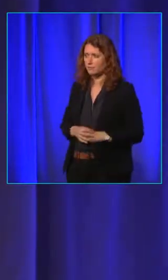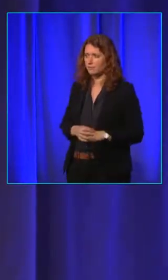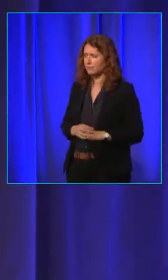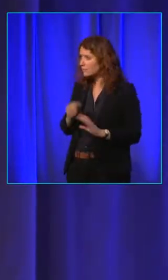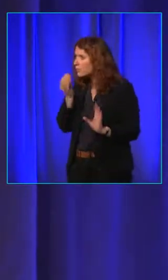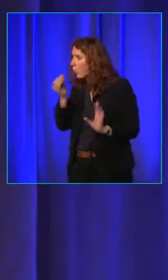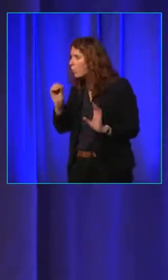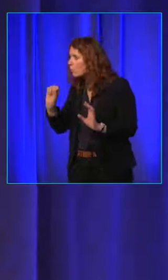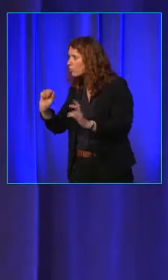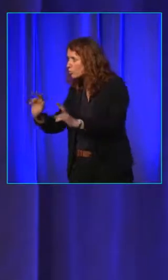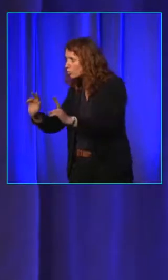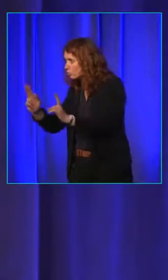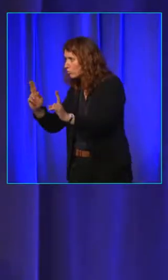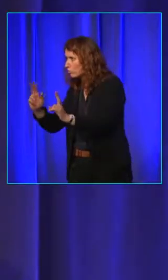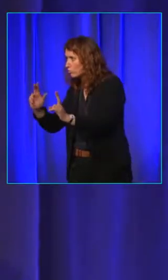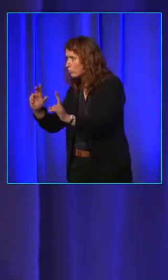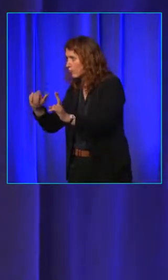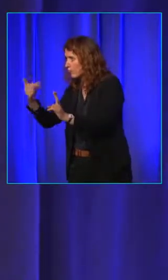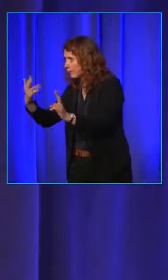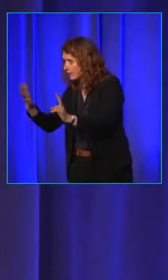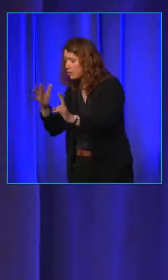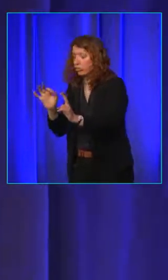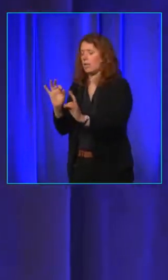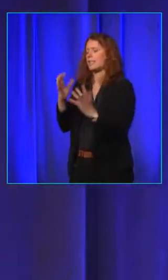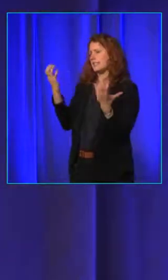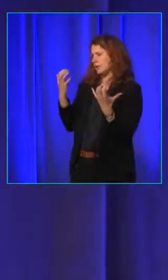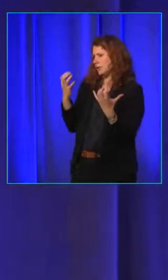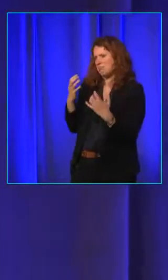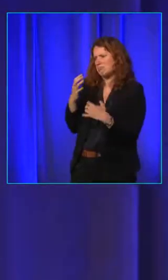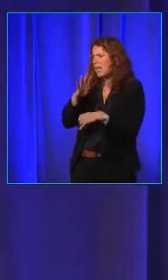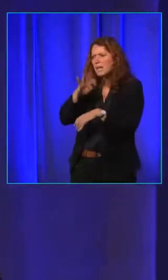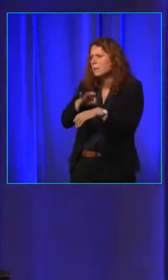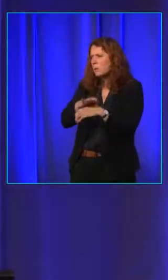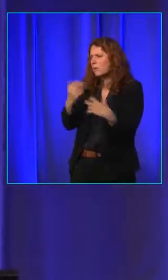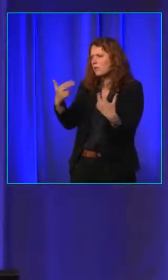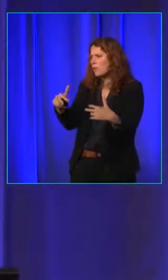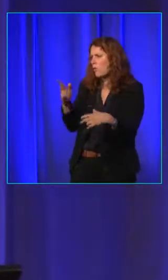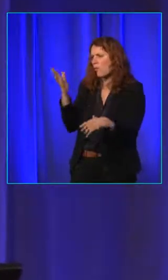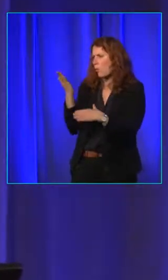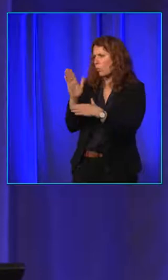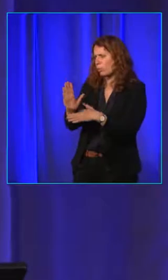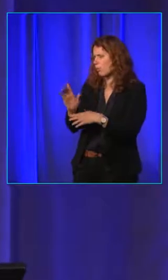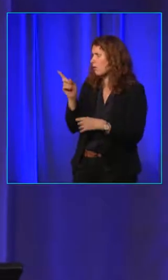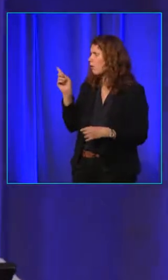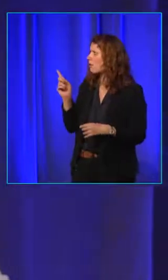C'est bon pour la partie. Je vais vous montrer quelque chose. Ça dure 4 minutes.